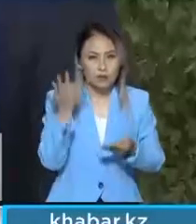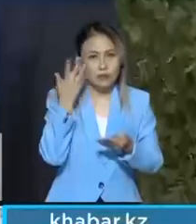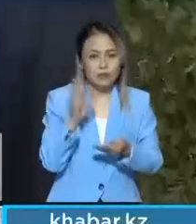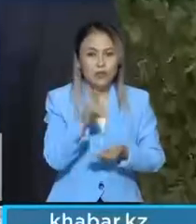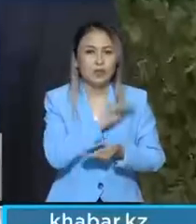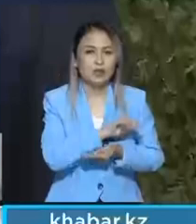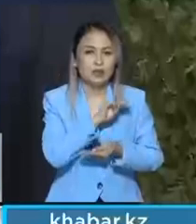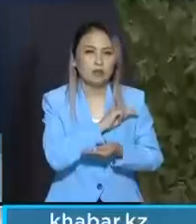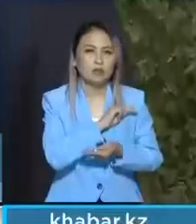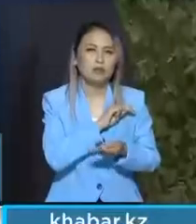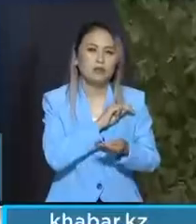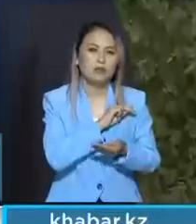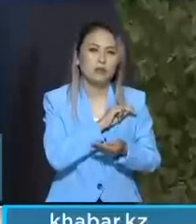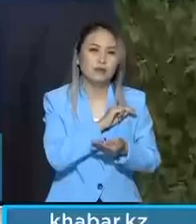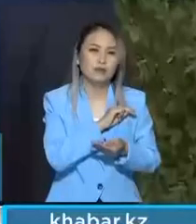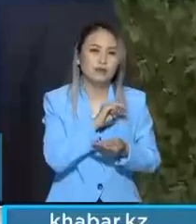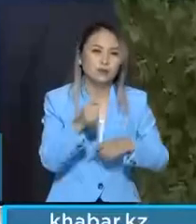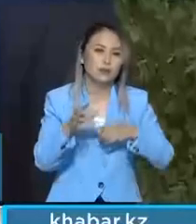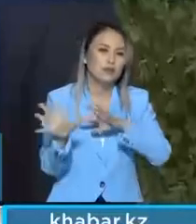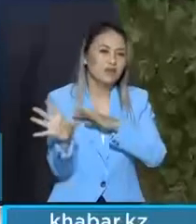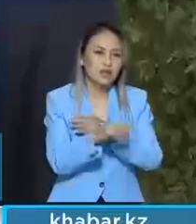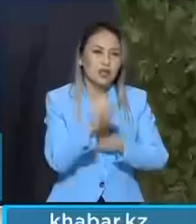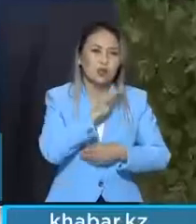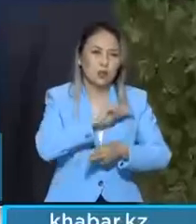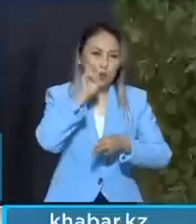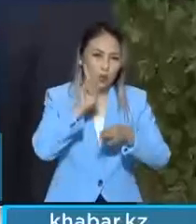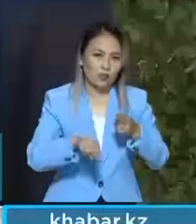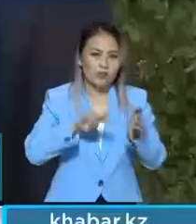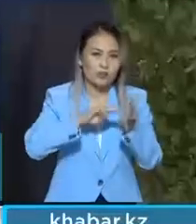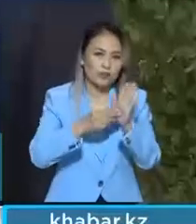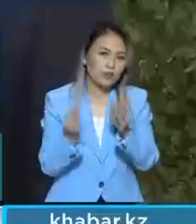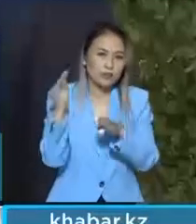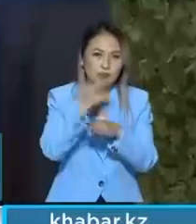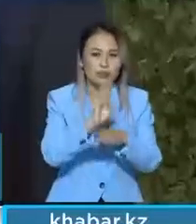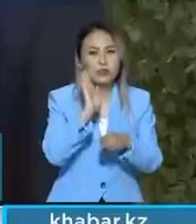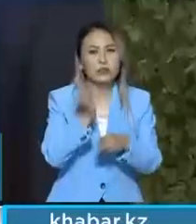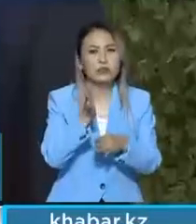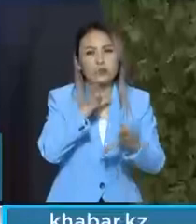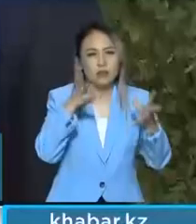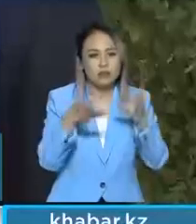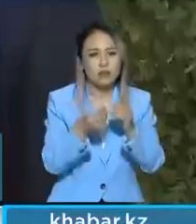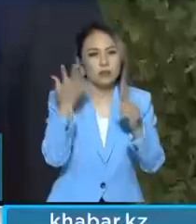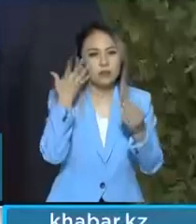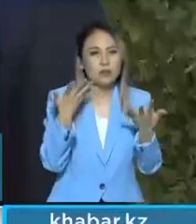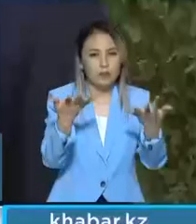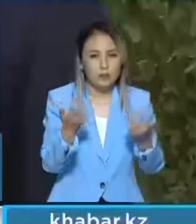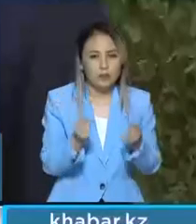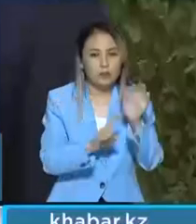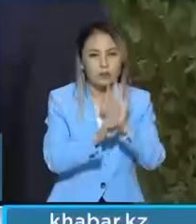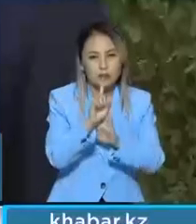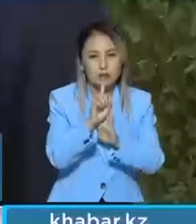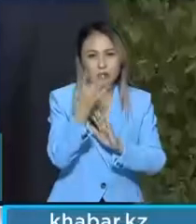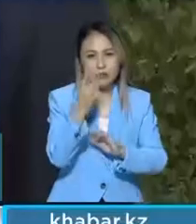жұмыс бастауын алып, ағымдағы жылы барлық жұмыстар аяқтау жоспарға енгізіліп тұр. Барлығын алған кезде 4 миллиардтан